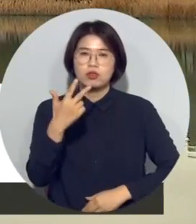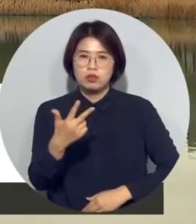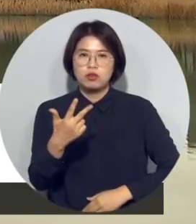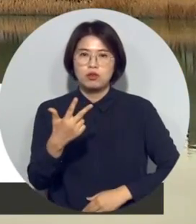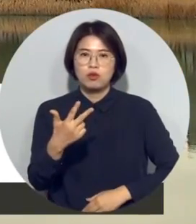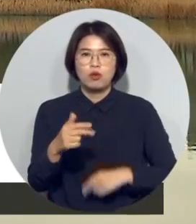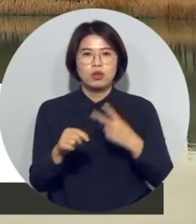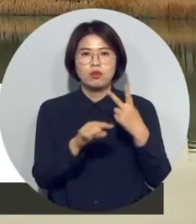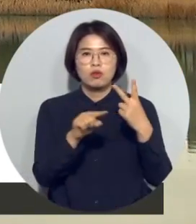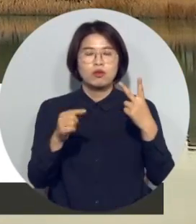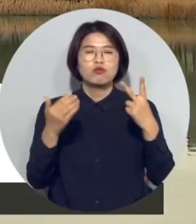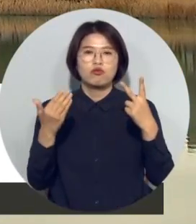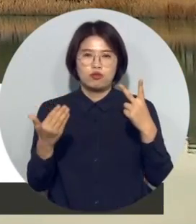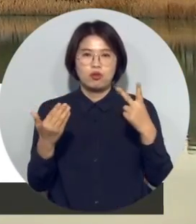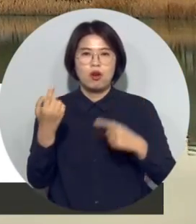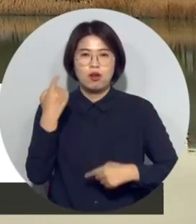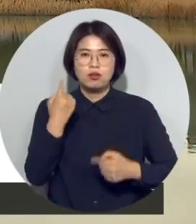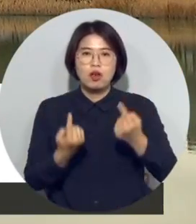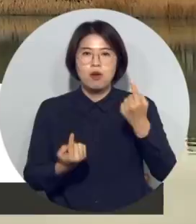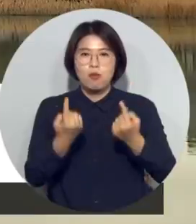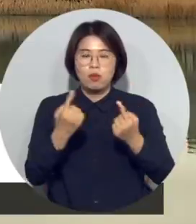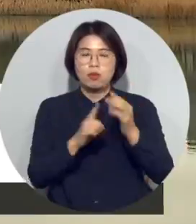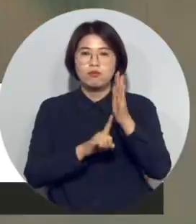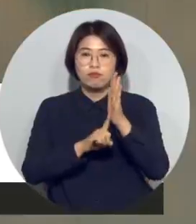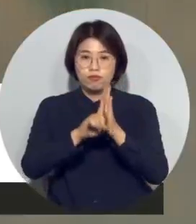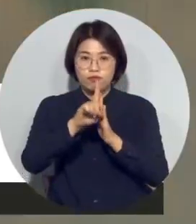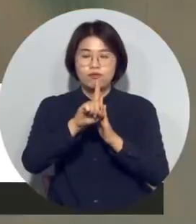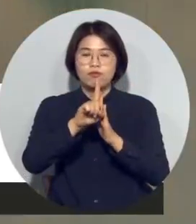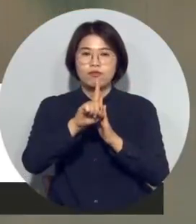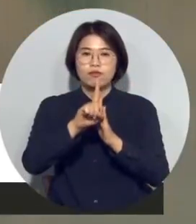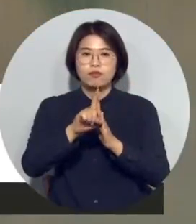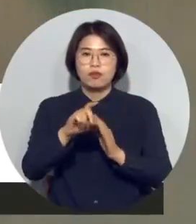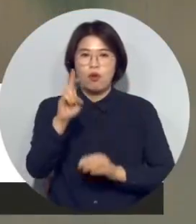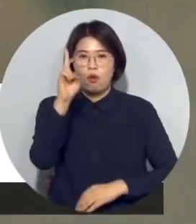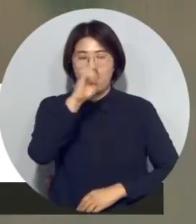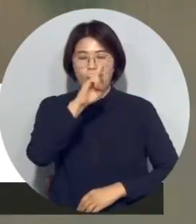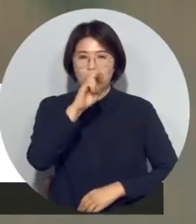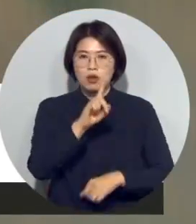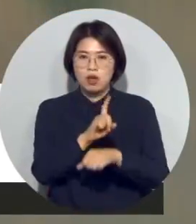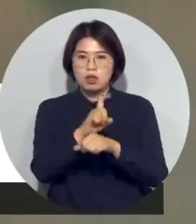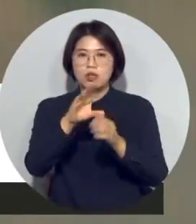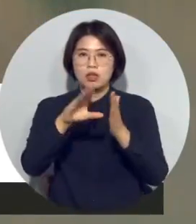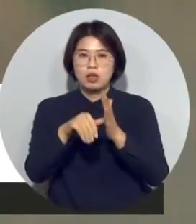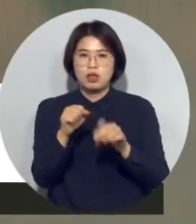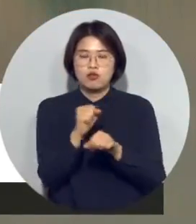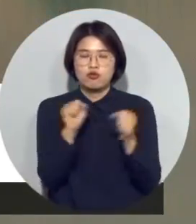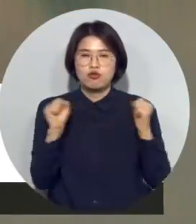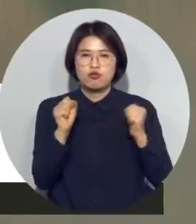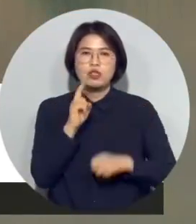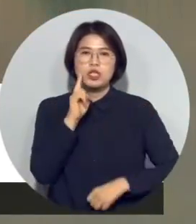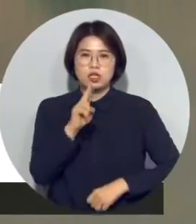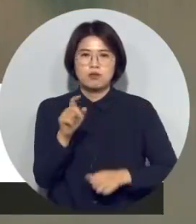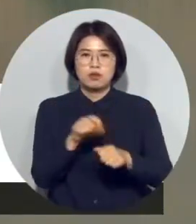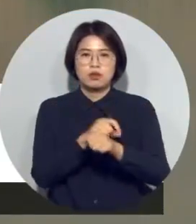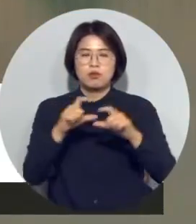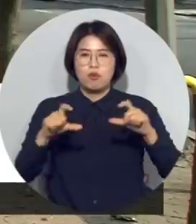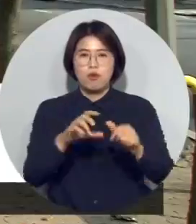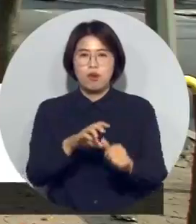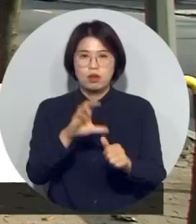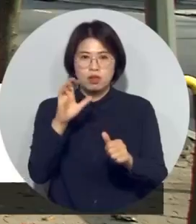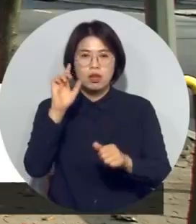비롯해 2도에서 구도로 어제보다 기온이 모르겠고 오전 11시 기해 한파특보가 해제를 예정입니다